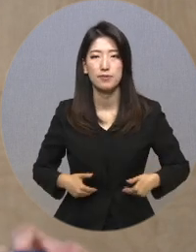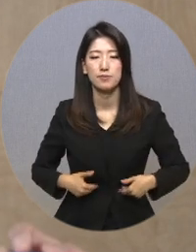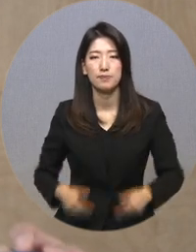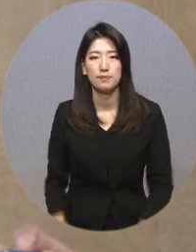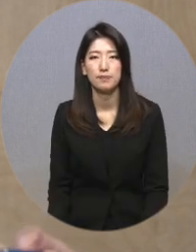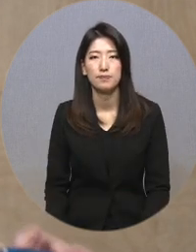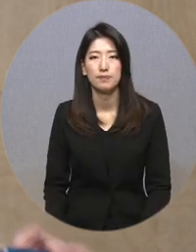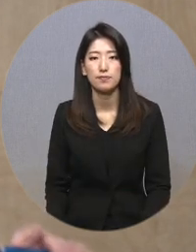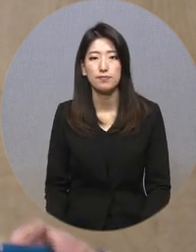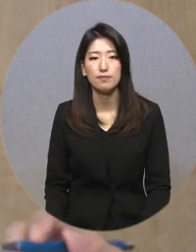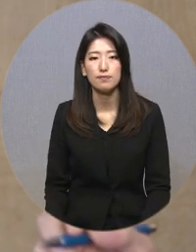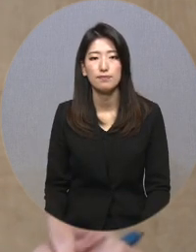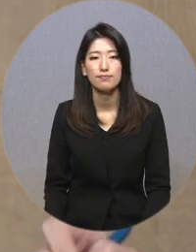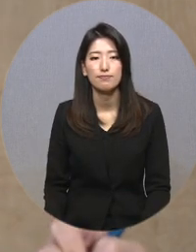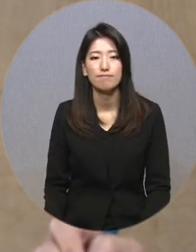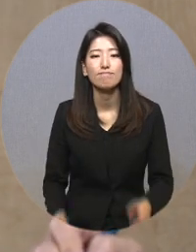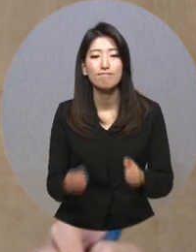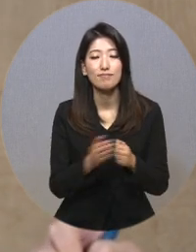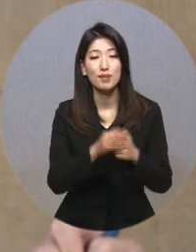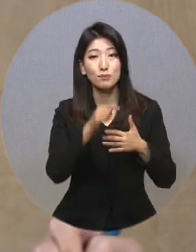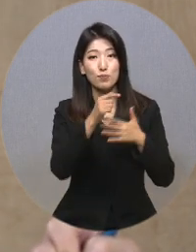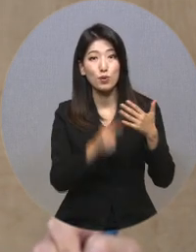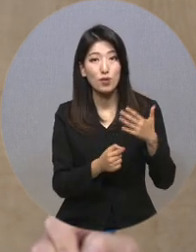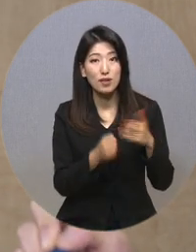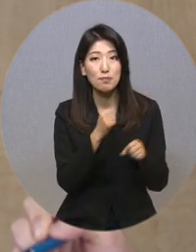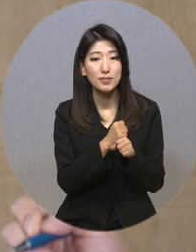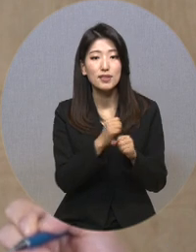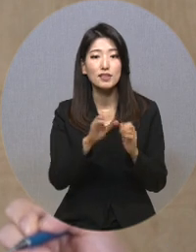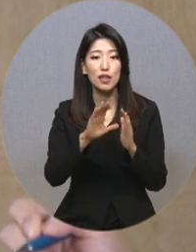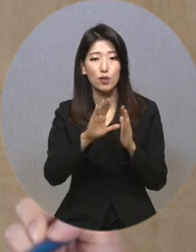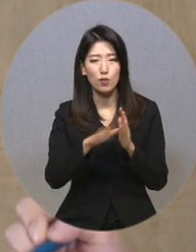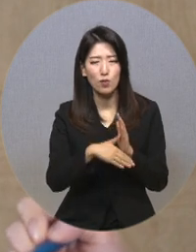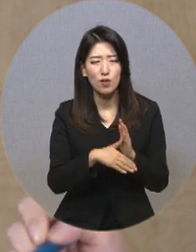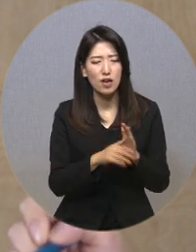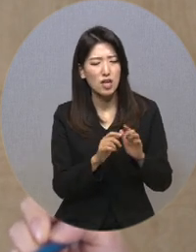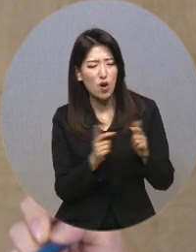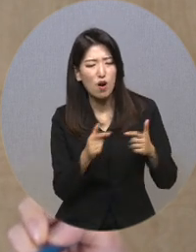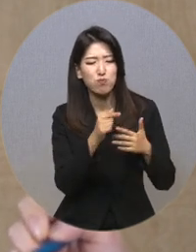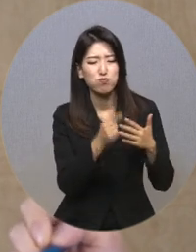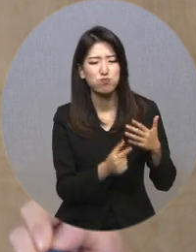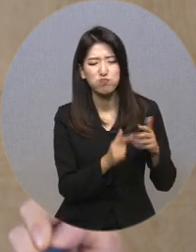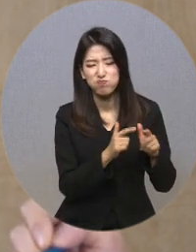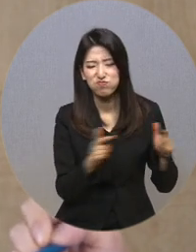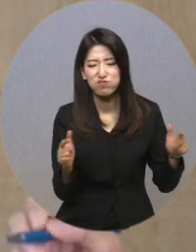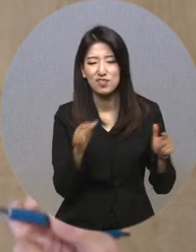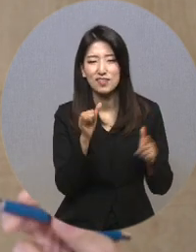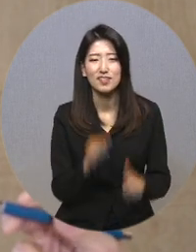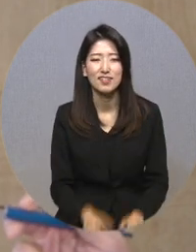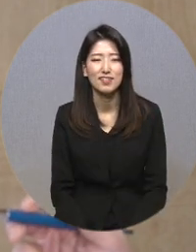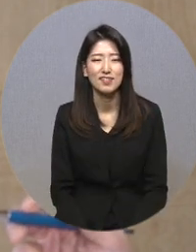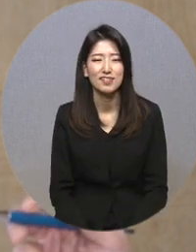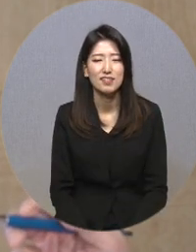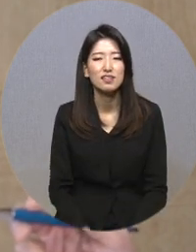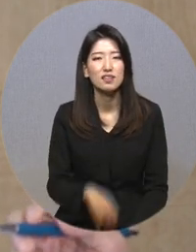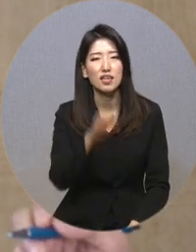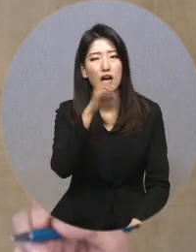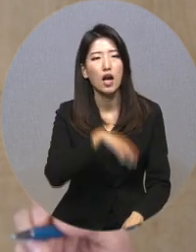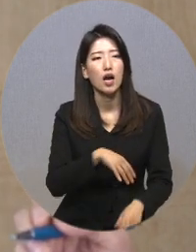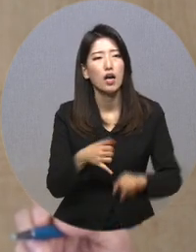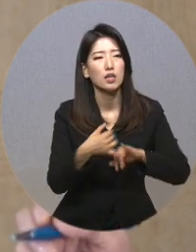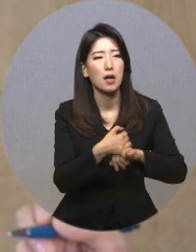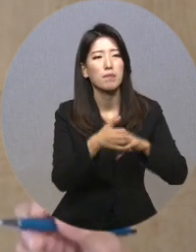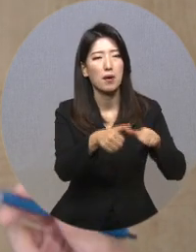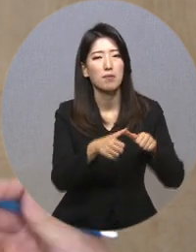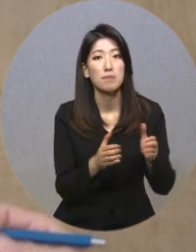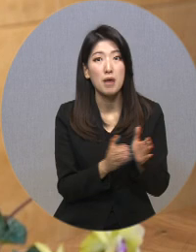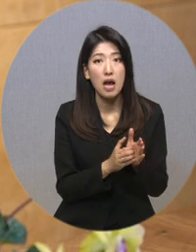가지고요. 프로그램 자체도 그러다 보니까 여러 가지 프로그램도 있습니다. 그래서 단지 협약만하는 그런 개념은 아니고요. 네네. 이제 예를